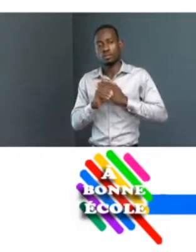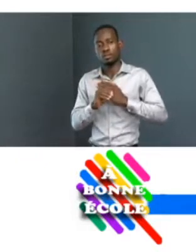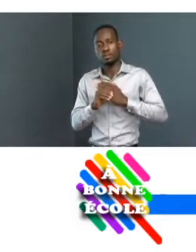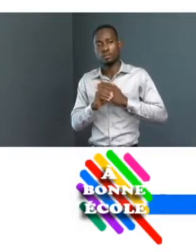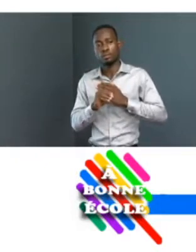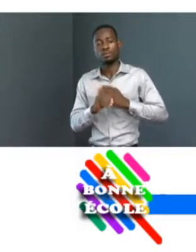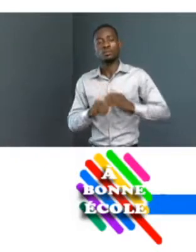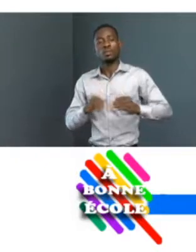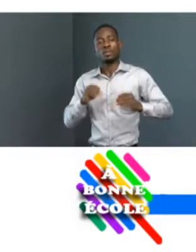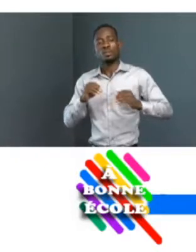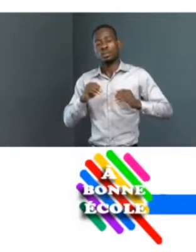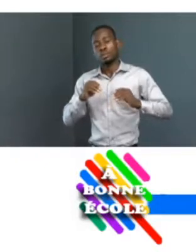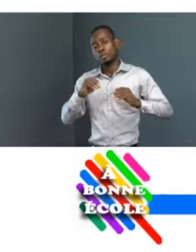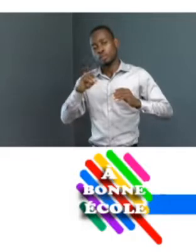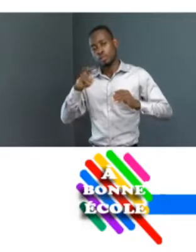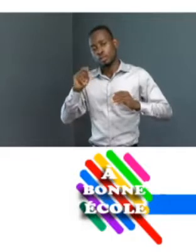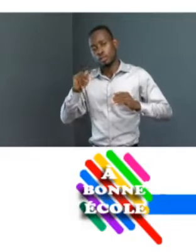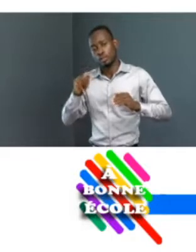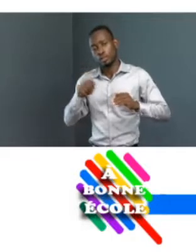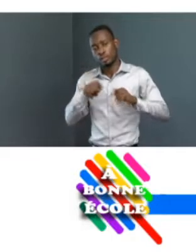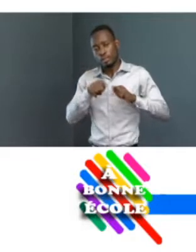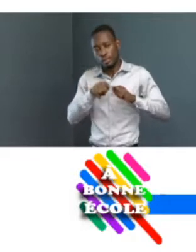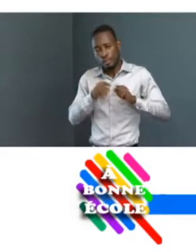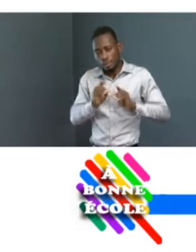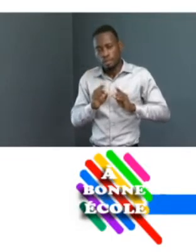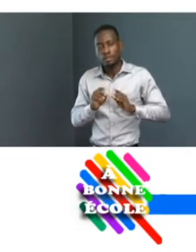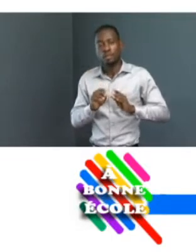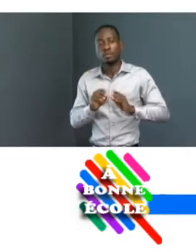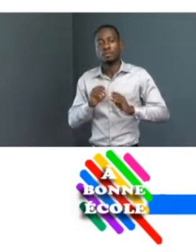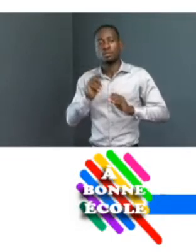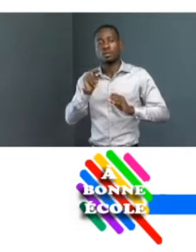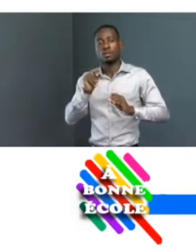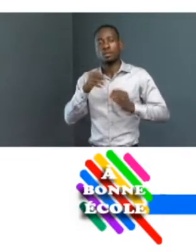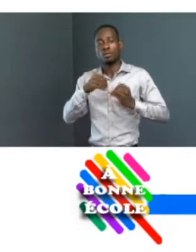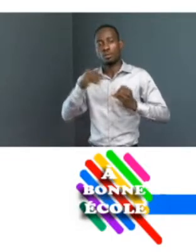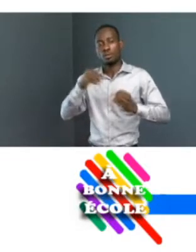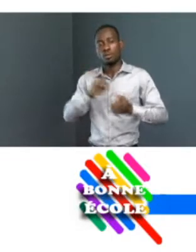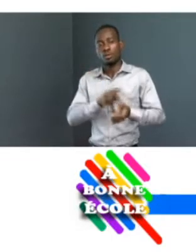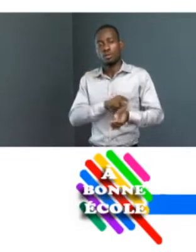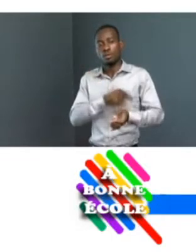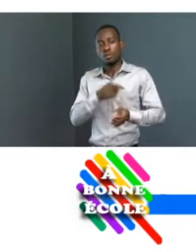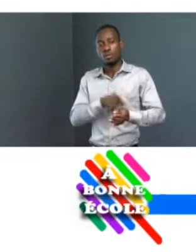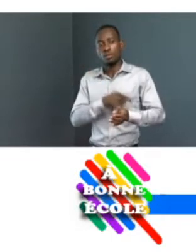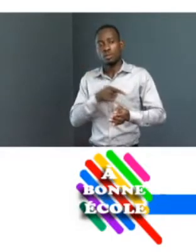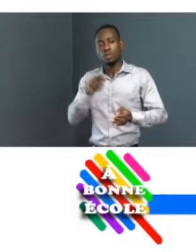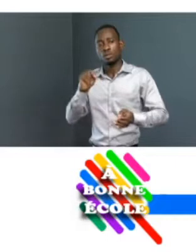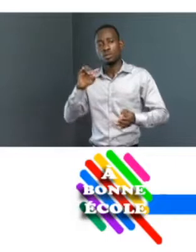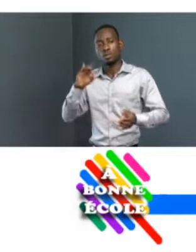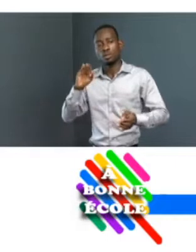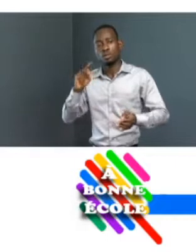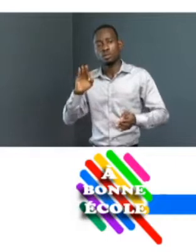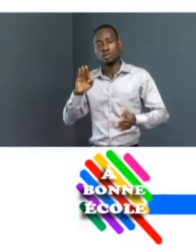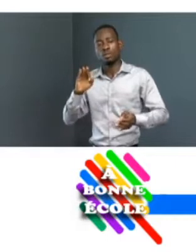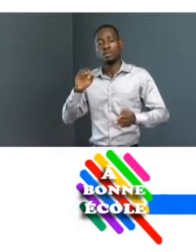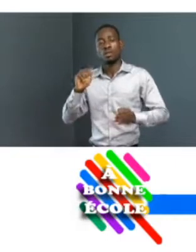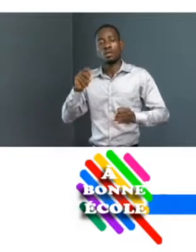La rétine est reliée directement au nerf optique et le nerf optique relie